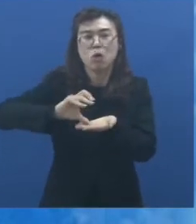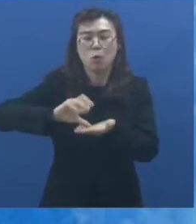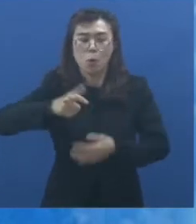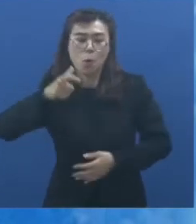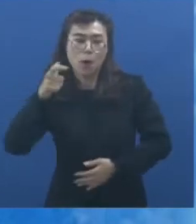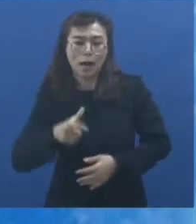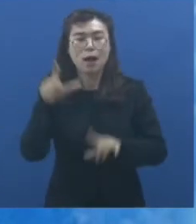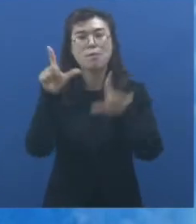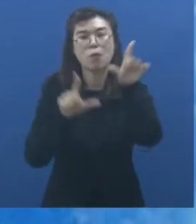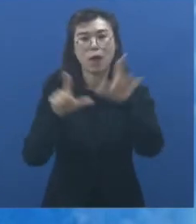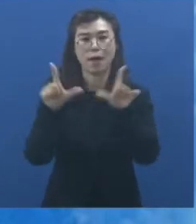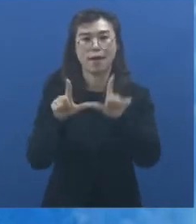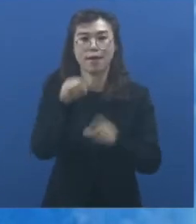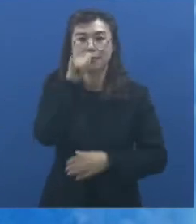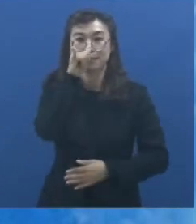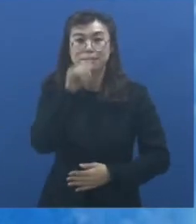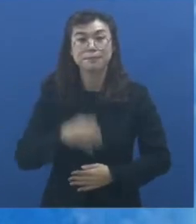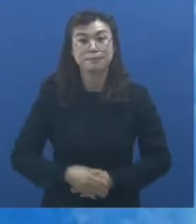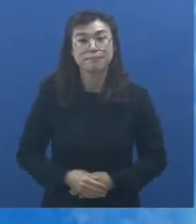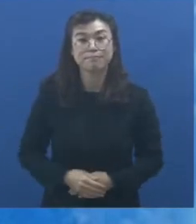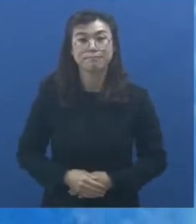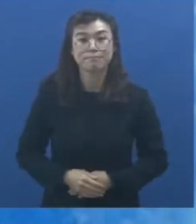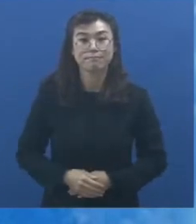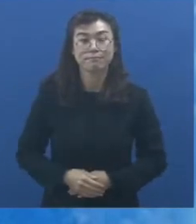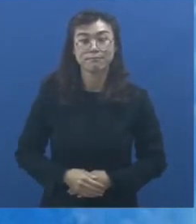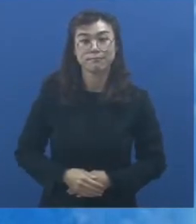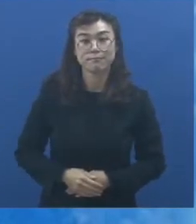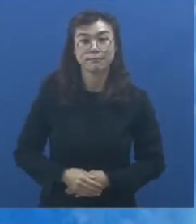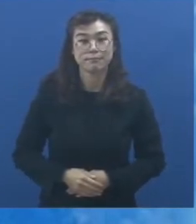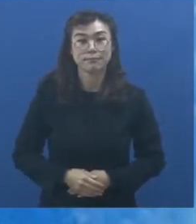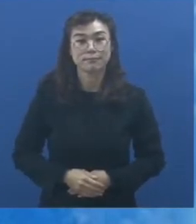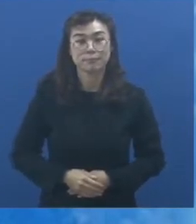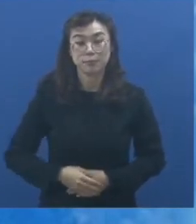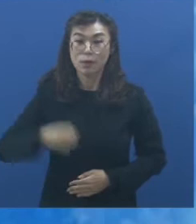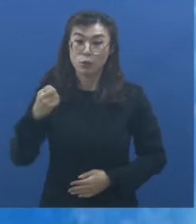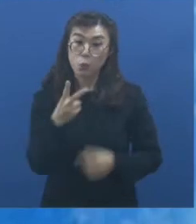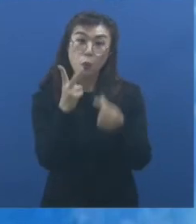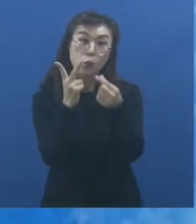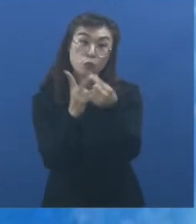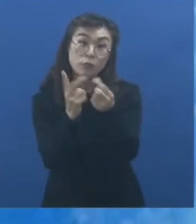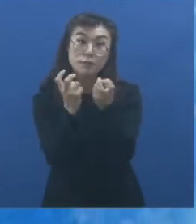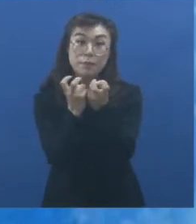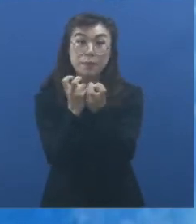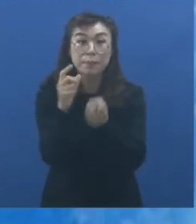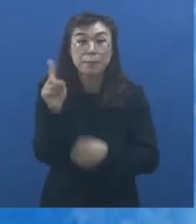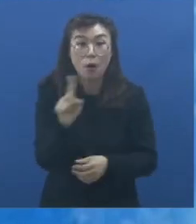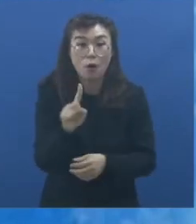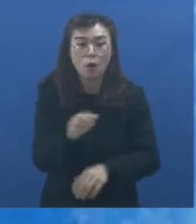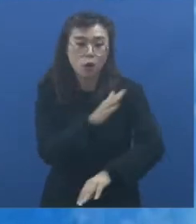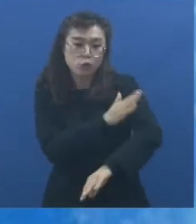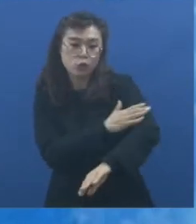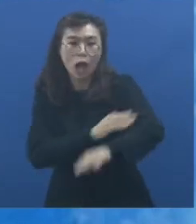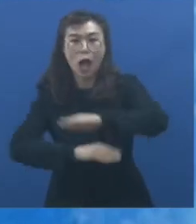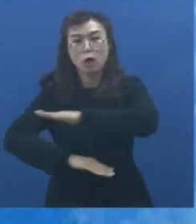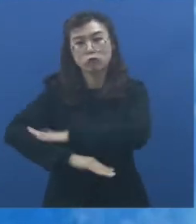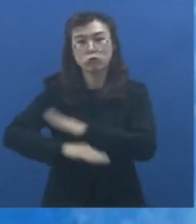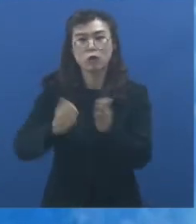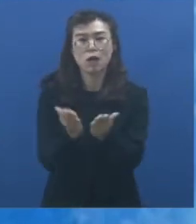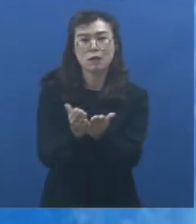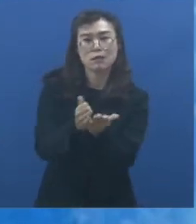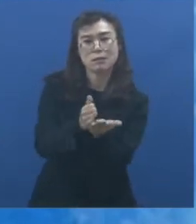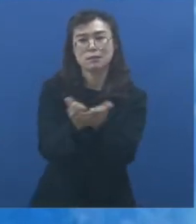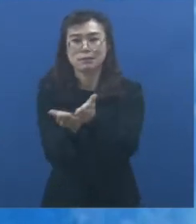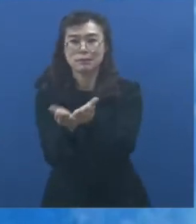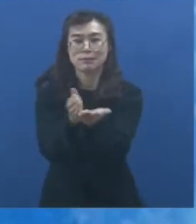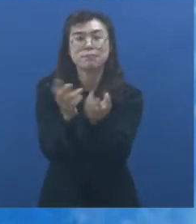있죠 이런 방법이 있습니다 자 그 다음 또 하나는 뭐냐면 좌우로 흔들기 에요 자 여러분들